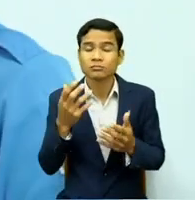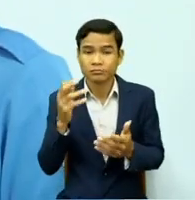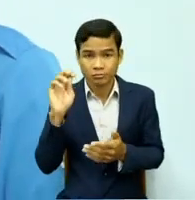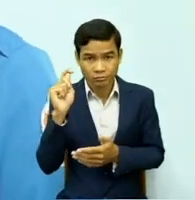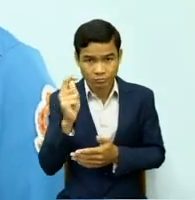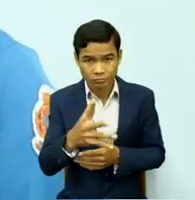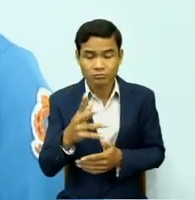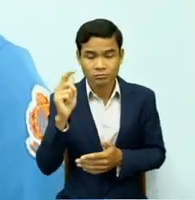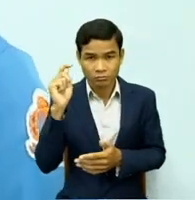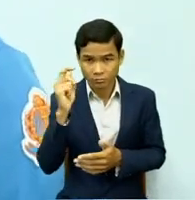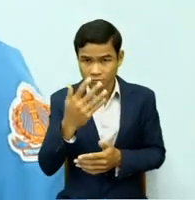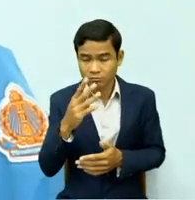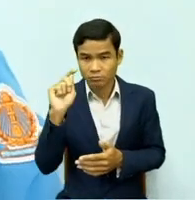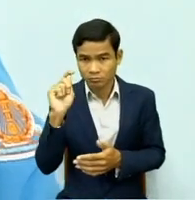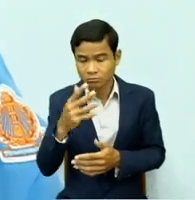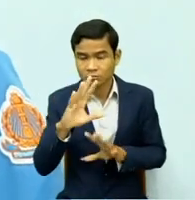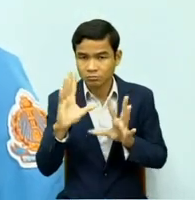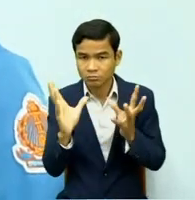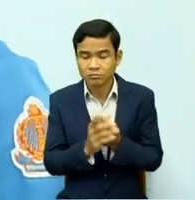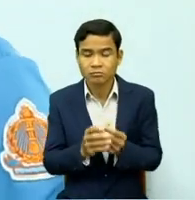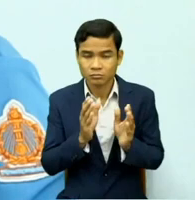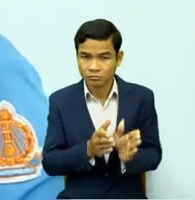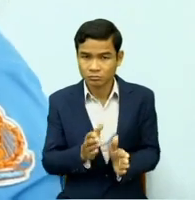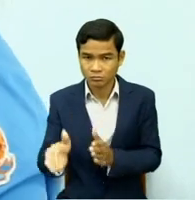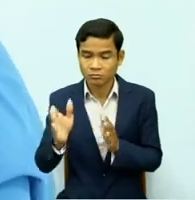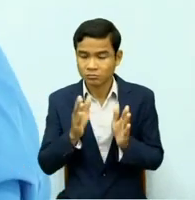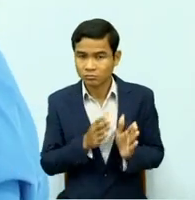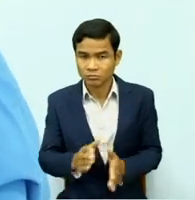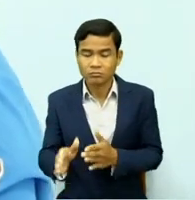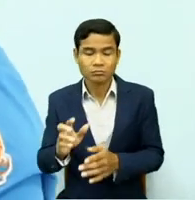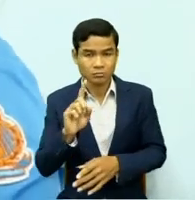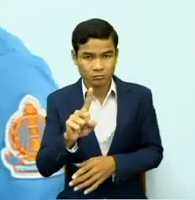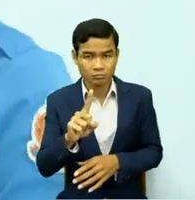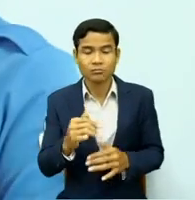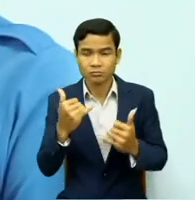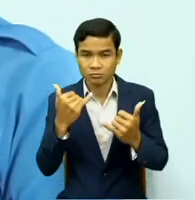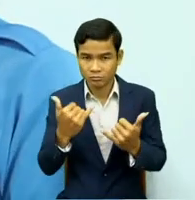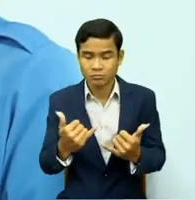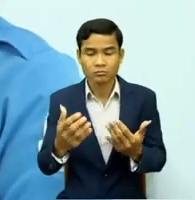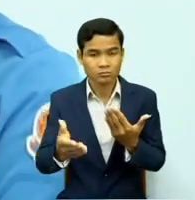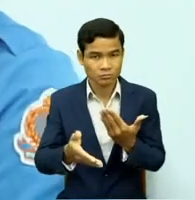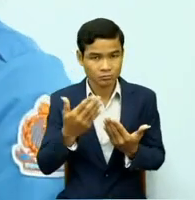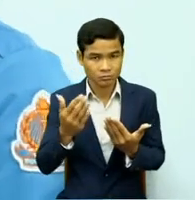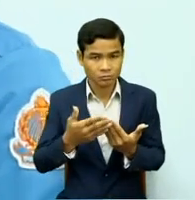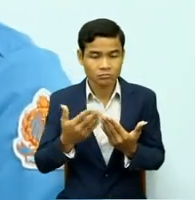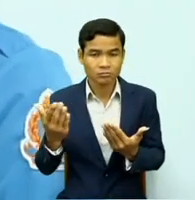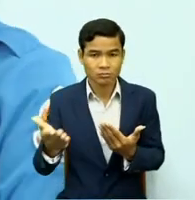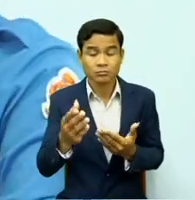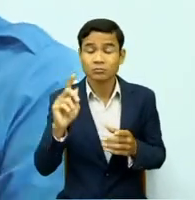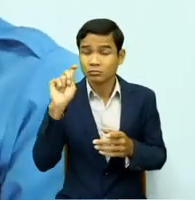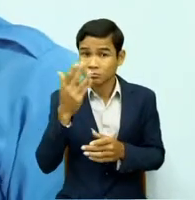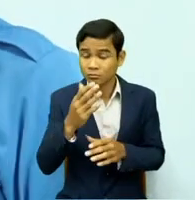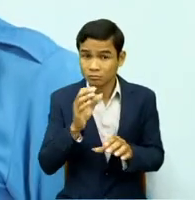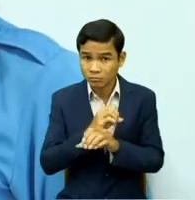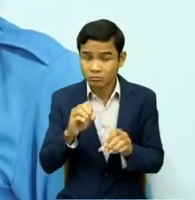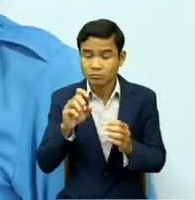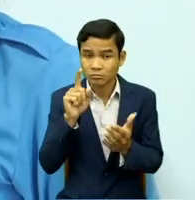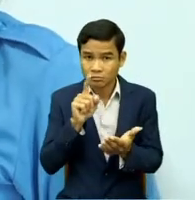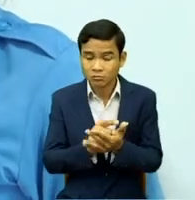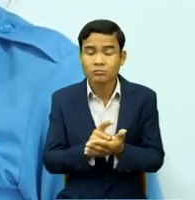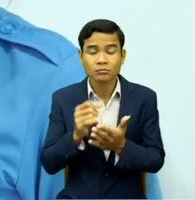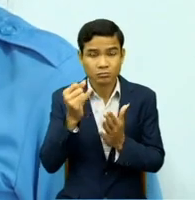ជា លំនាំ 1 ចា អញ្ចឹង ឥឡូវ ដើម្បី ងាយ ស្រួល ក្នុង ការ រៀប កូន អត់ មាន រូប ភាព ដូច អ្នក គ្រូ ទេ មិន អត់ ចឹង កូន អាច គូស និមិត្ត